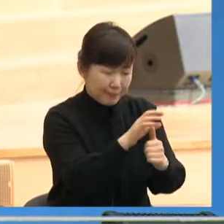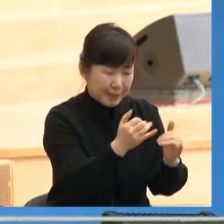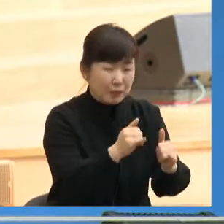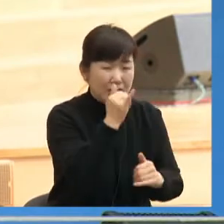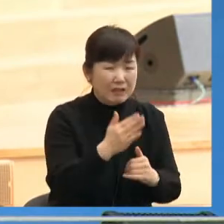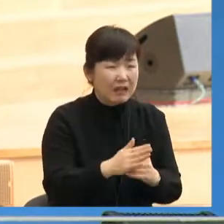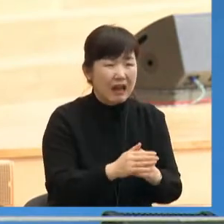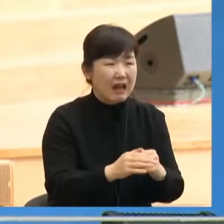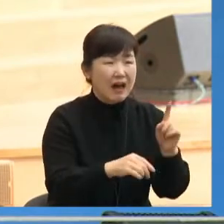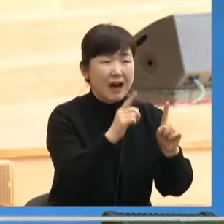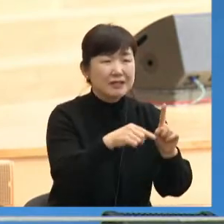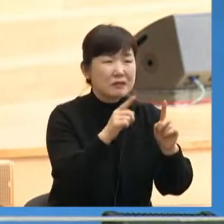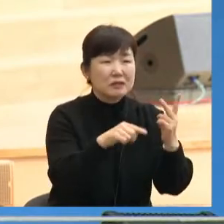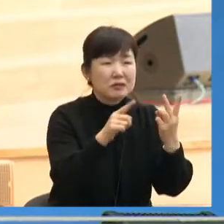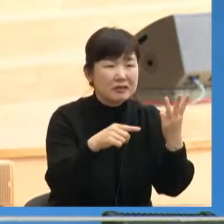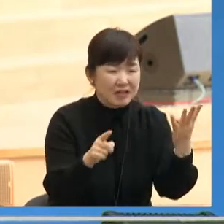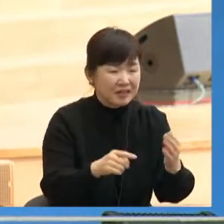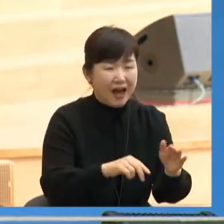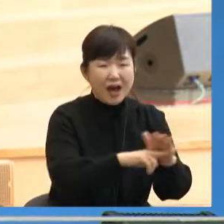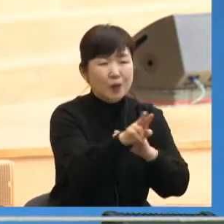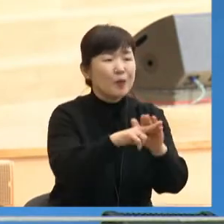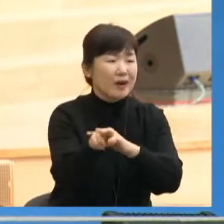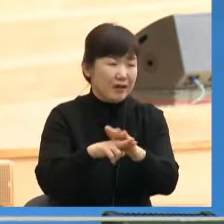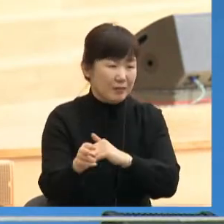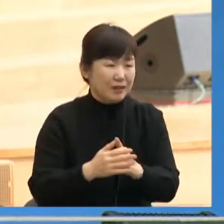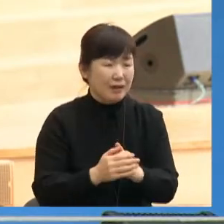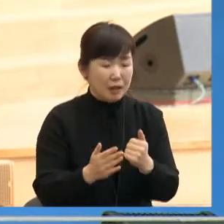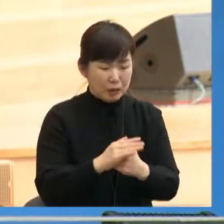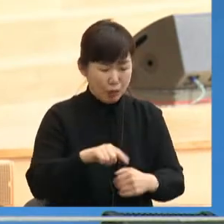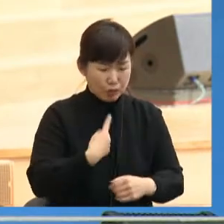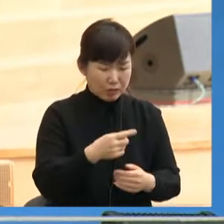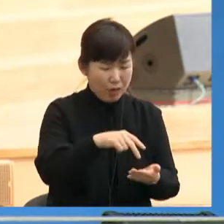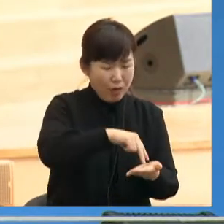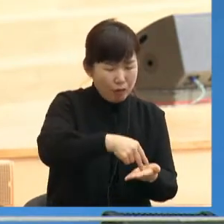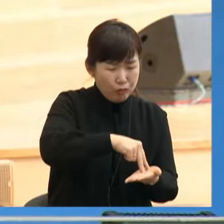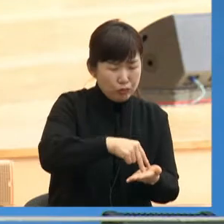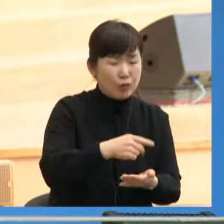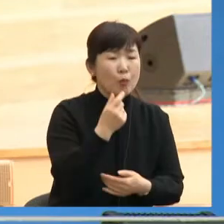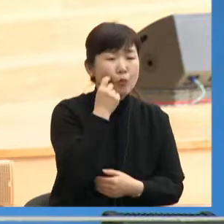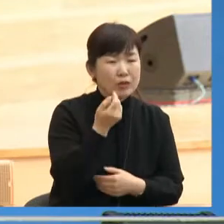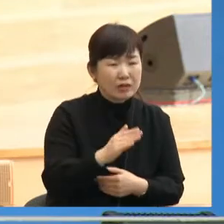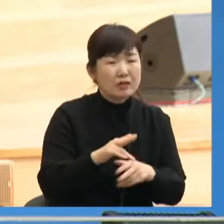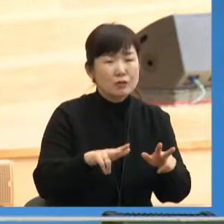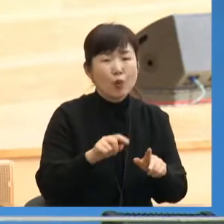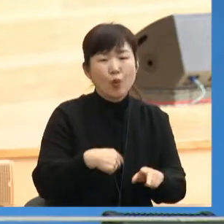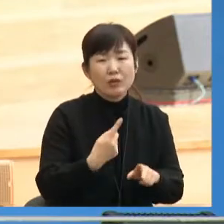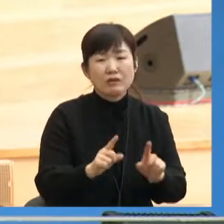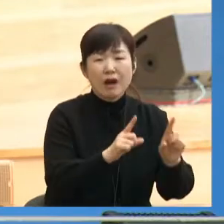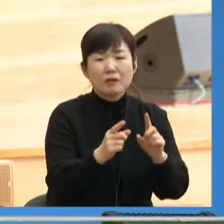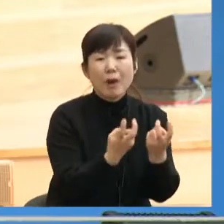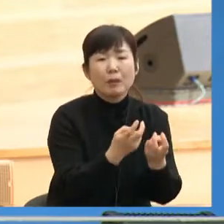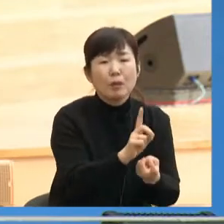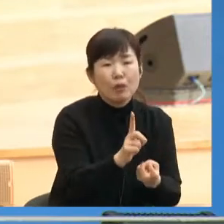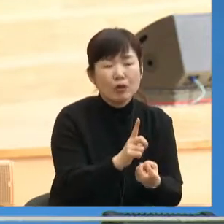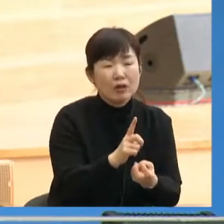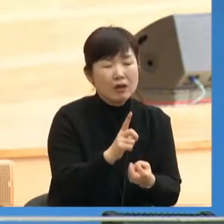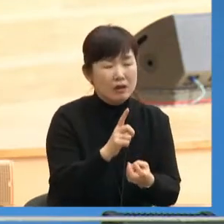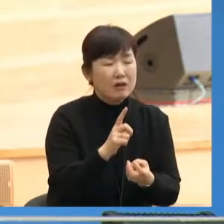떠나기 시작합니다. 두 발을 절어 스스로 움직일 수도 없는데 그가 이제 혼자 생존해야 될 방식을 터득해야